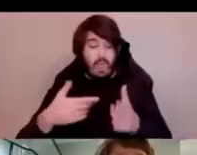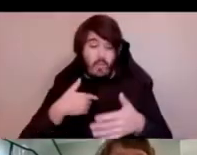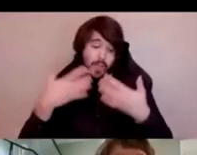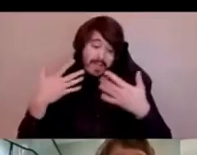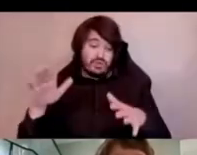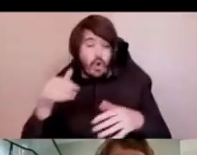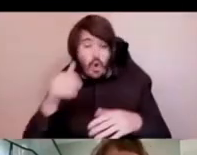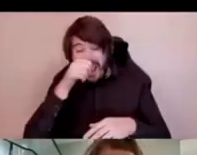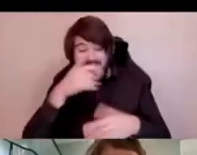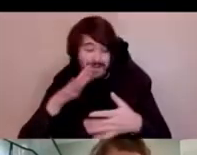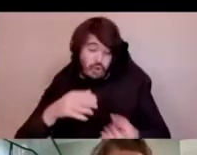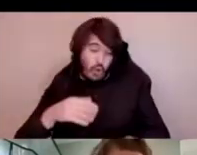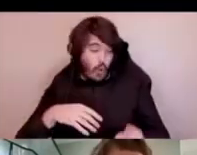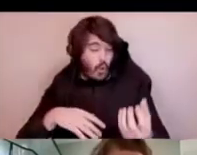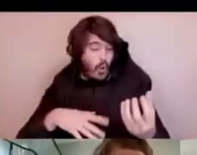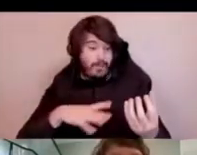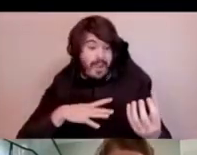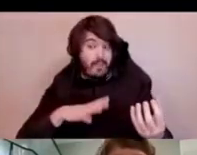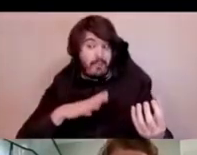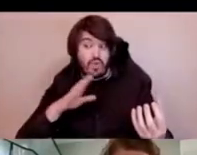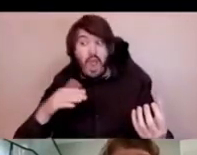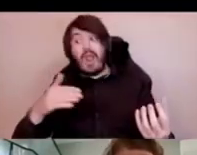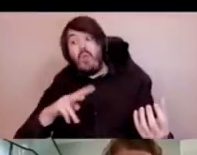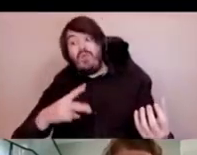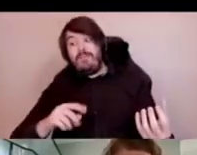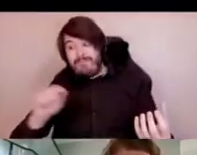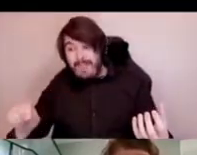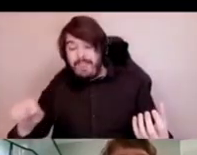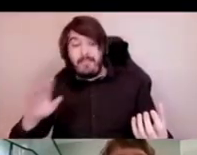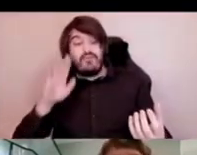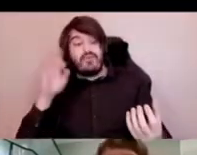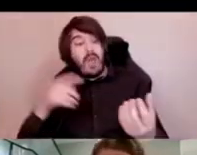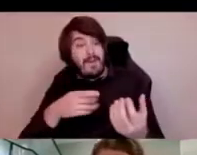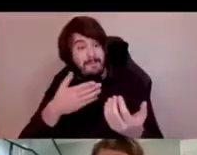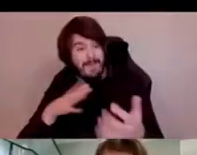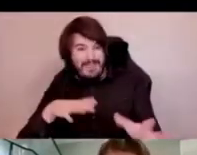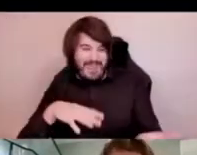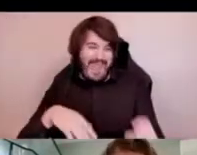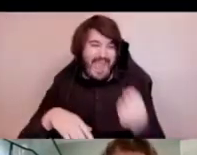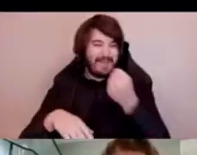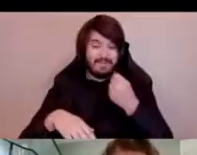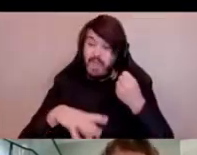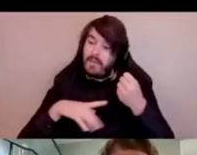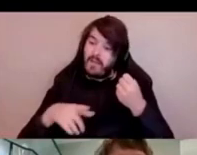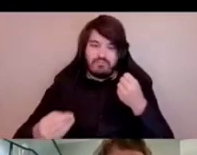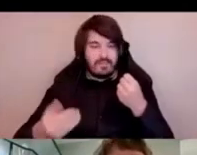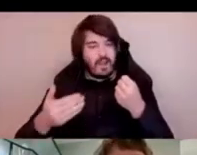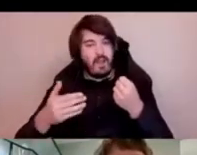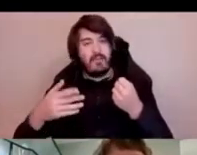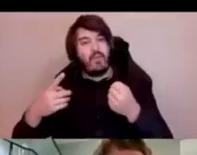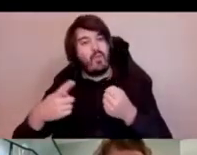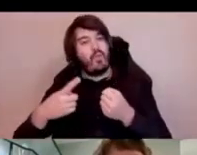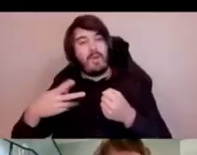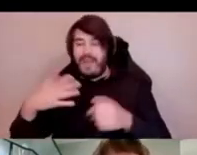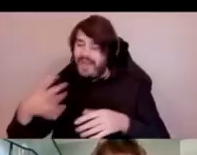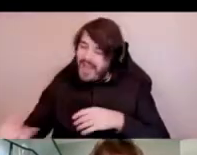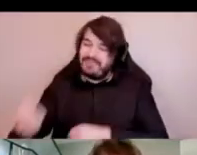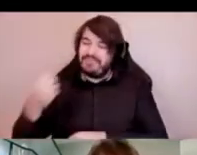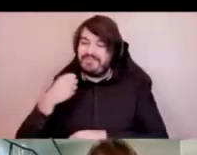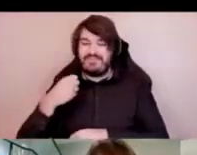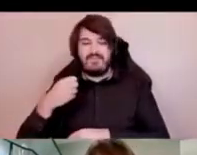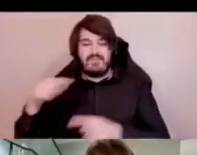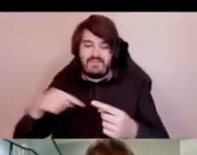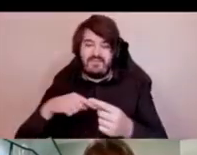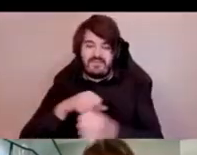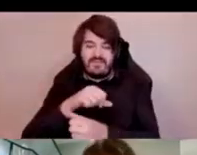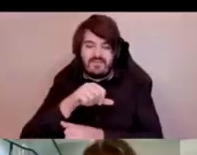parti mon ail, mais je vais en faire plus tard aussi pour en avoir encore. Ou j'ai parti des radis. Bien, par le temps